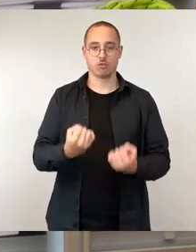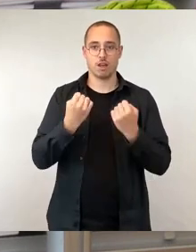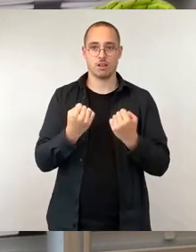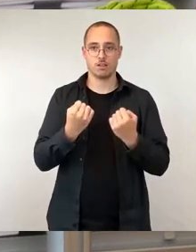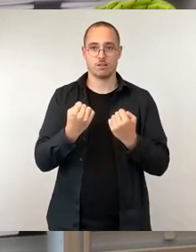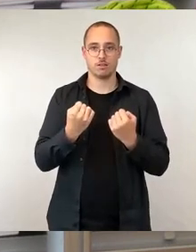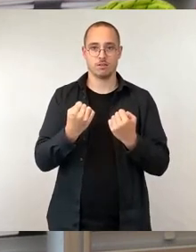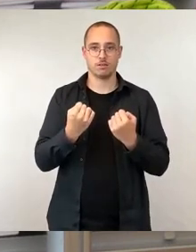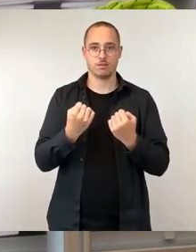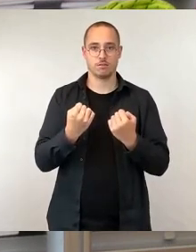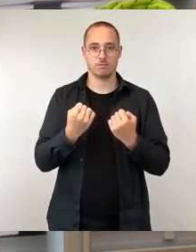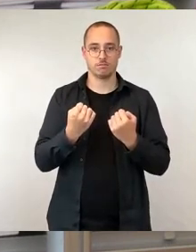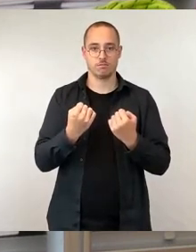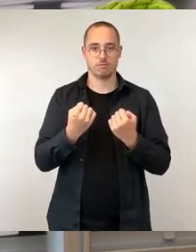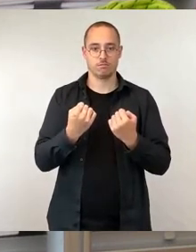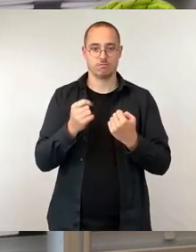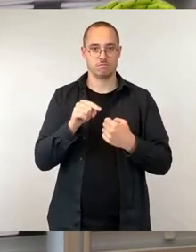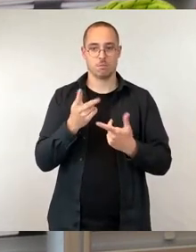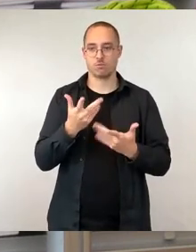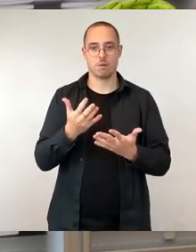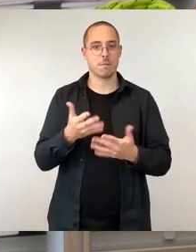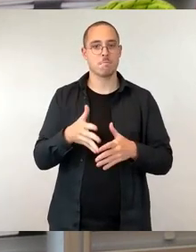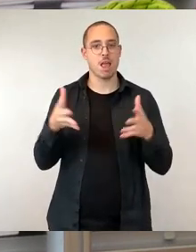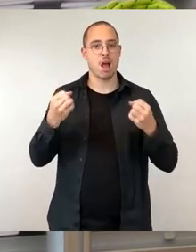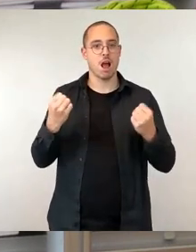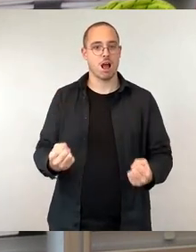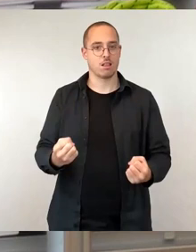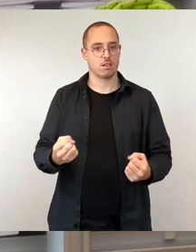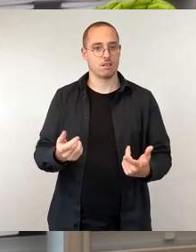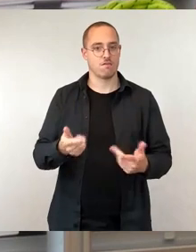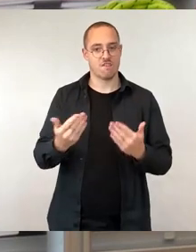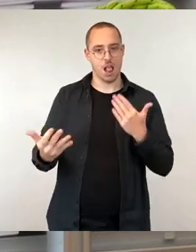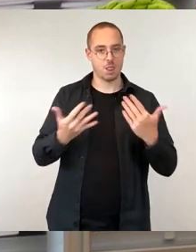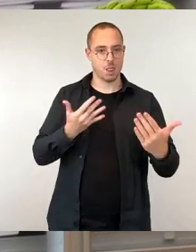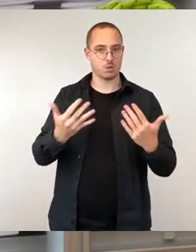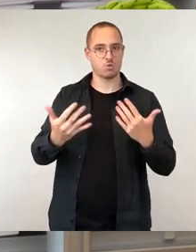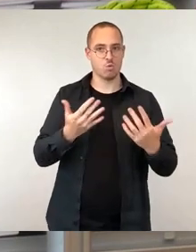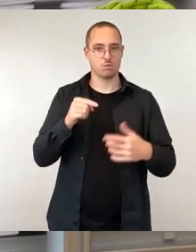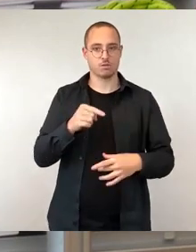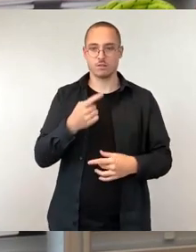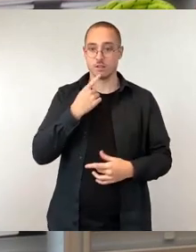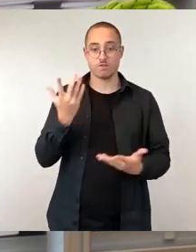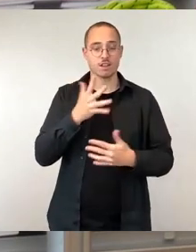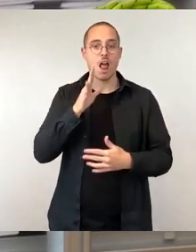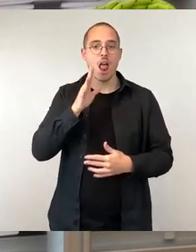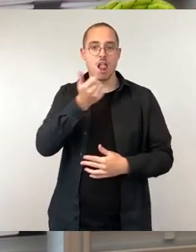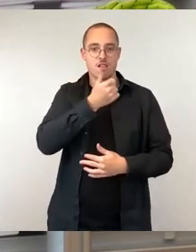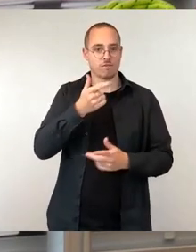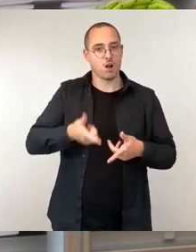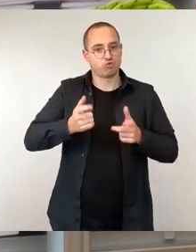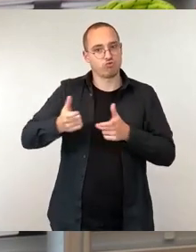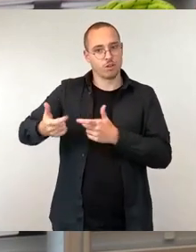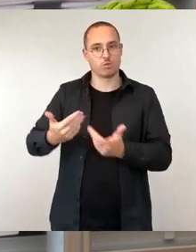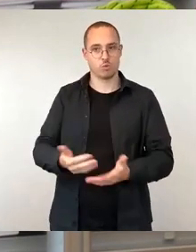den Größen der Stadträte oder der Stadtratsfraktionen wiedergespiegelt, 11 Ausschüsse. Und was uns vor allen Dingen, ich sag mal,